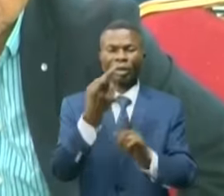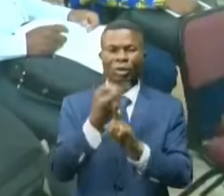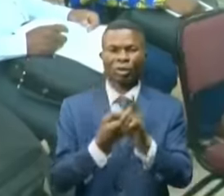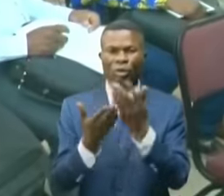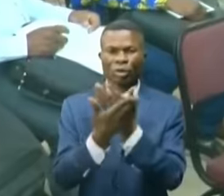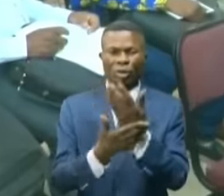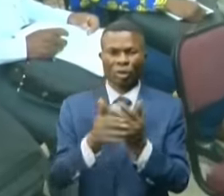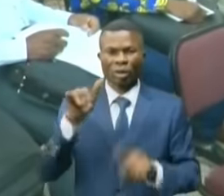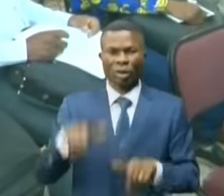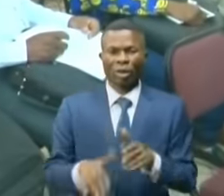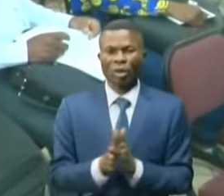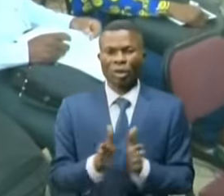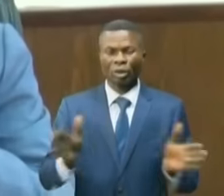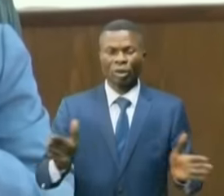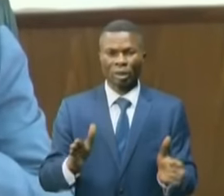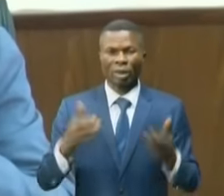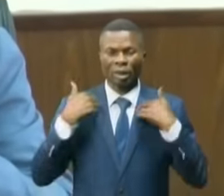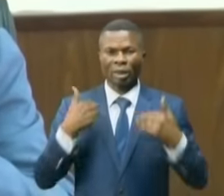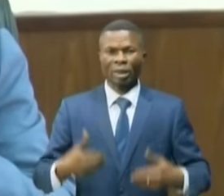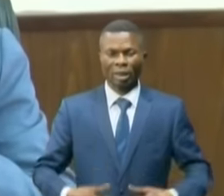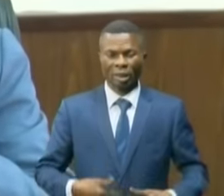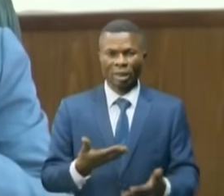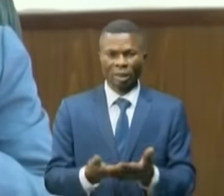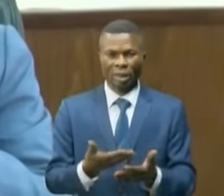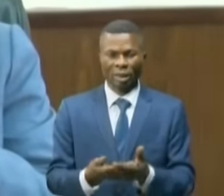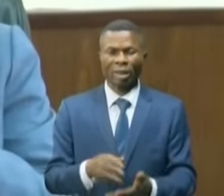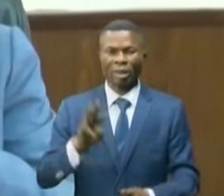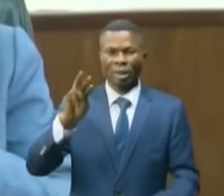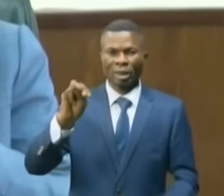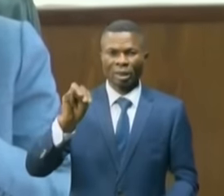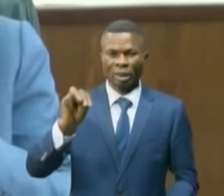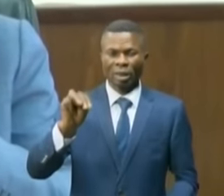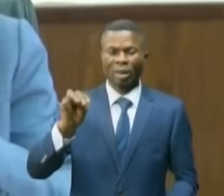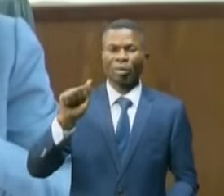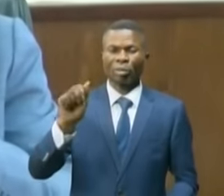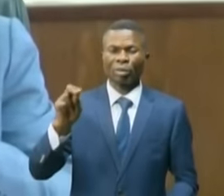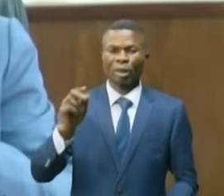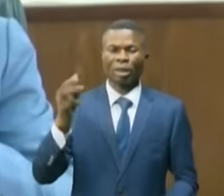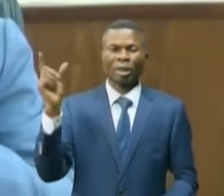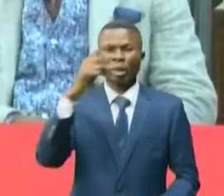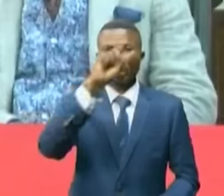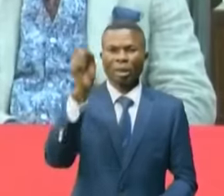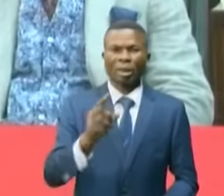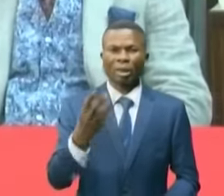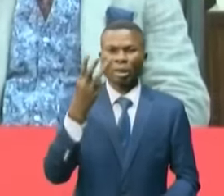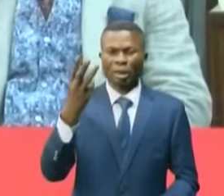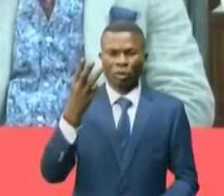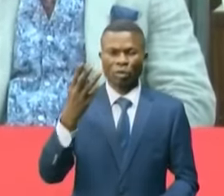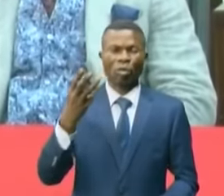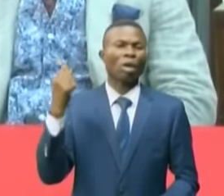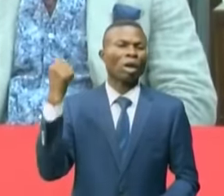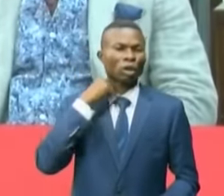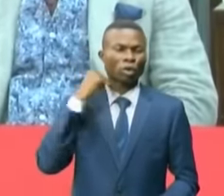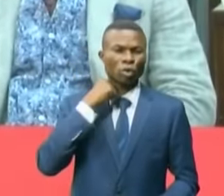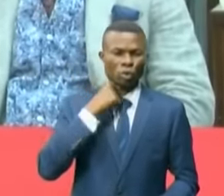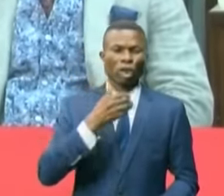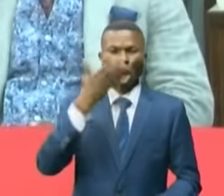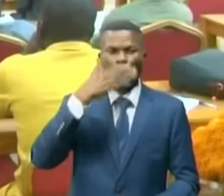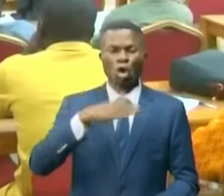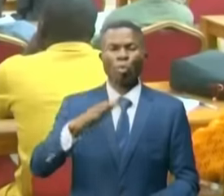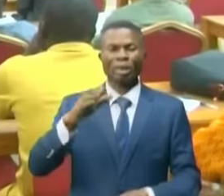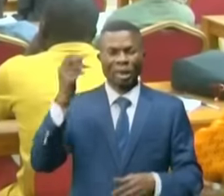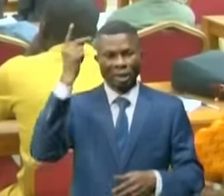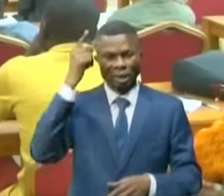du secrétaire général à la santé, Sylvain Yuma Ramazani, avec le 33 médecins chefs des zones de Kinshasa. Il était aussi question